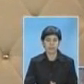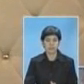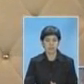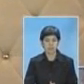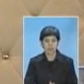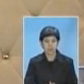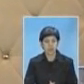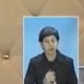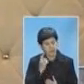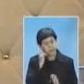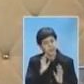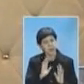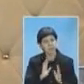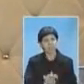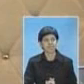สมควรแล้วมั้งครับ